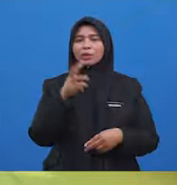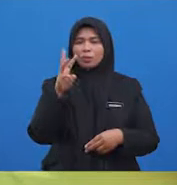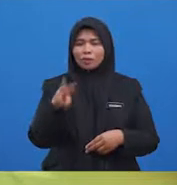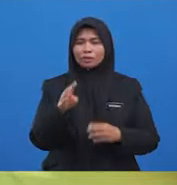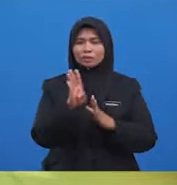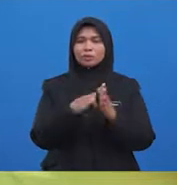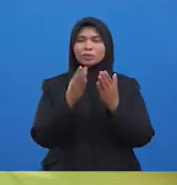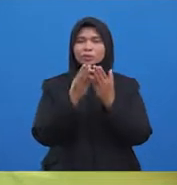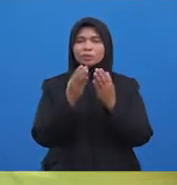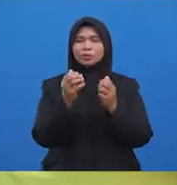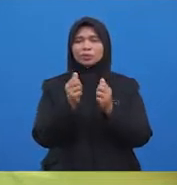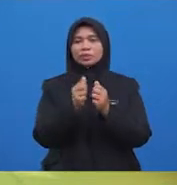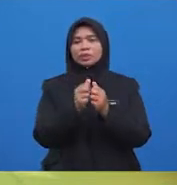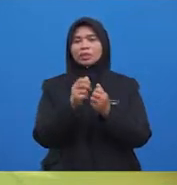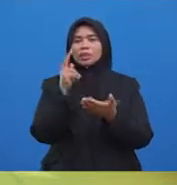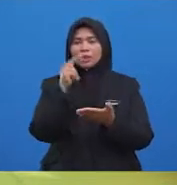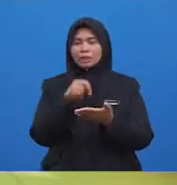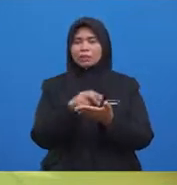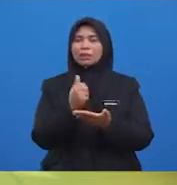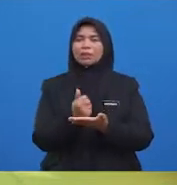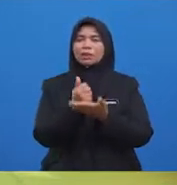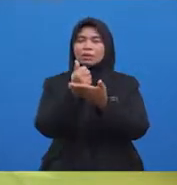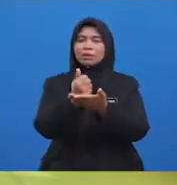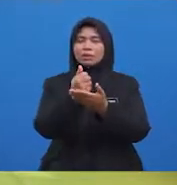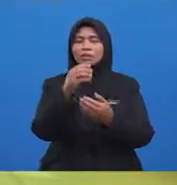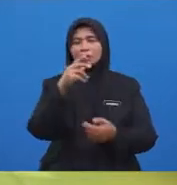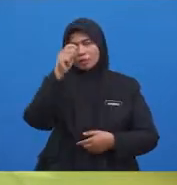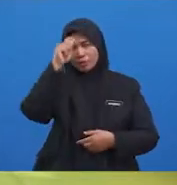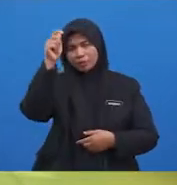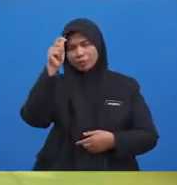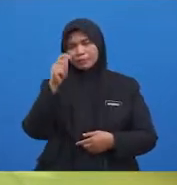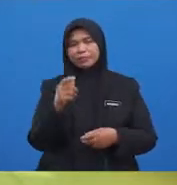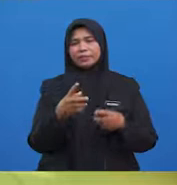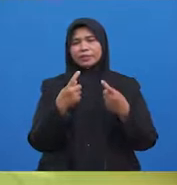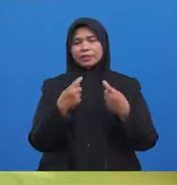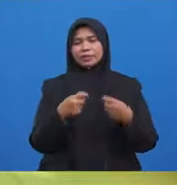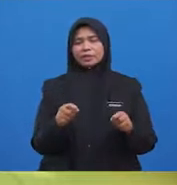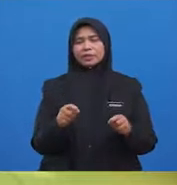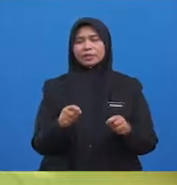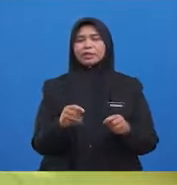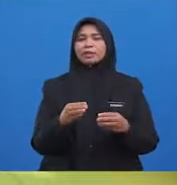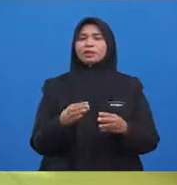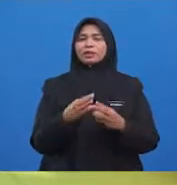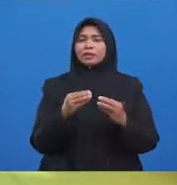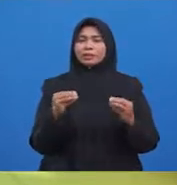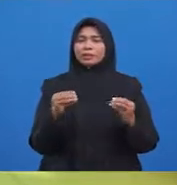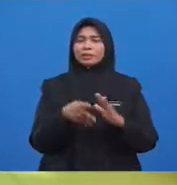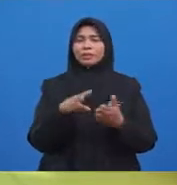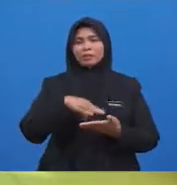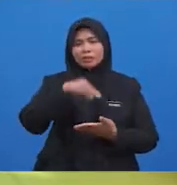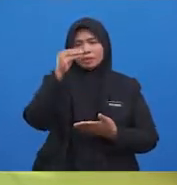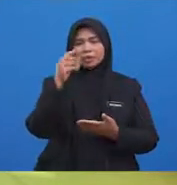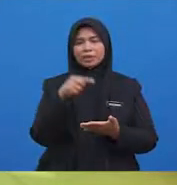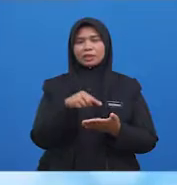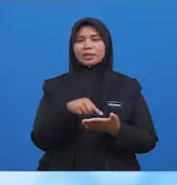anugerah Tuhan ini Baiklah mereka setelah menamatkan pembelajaran ini